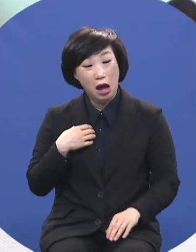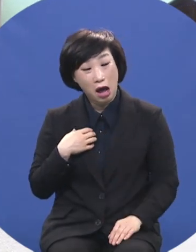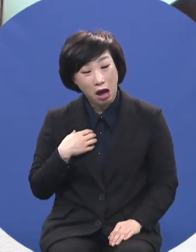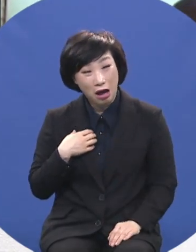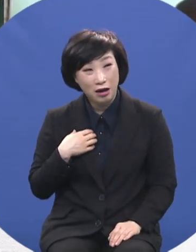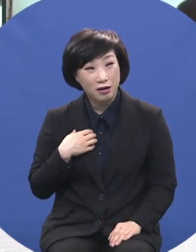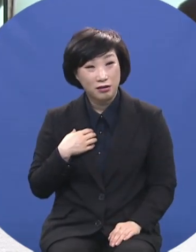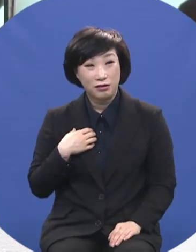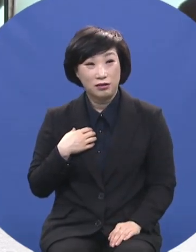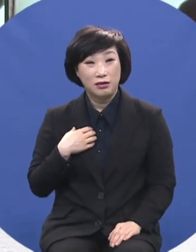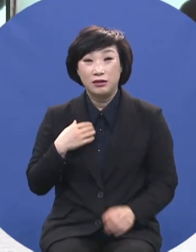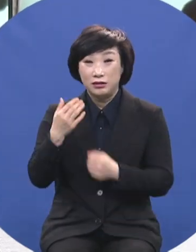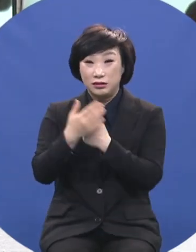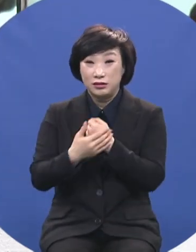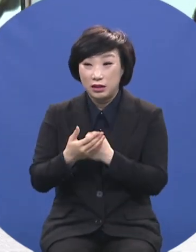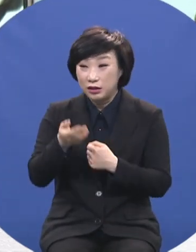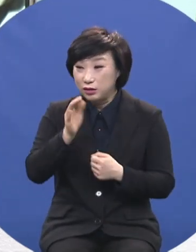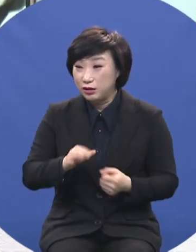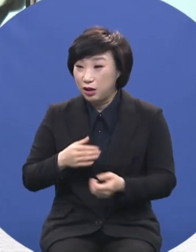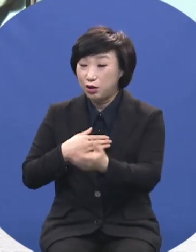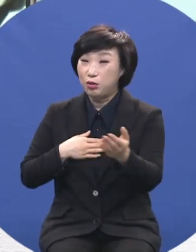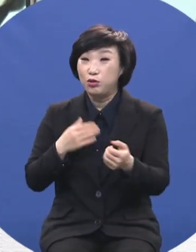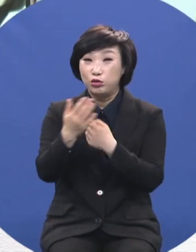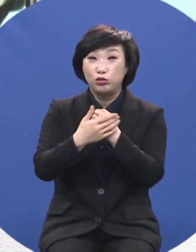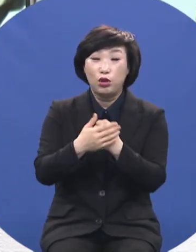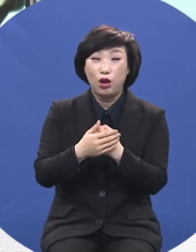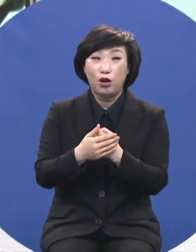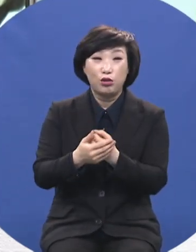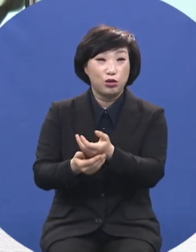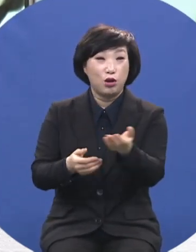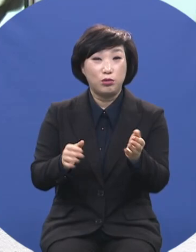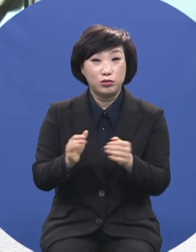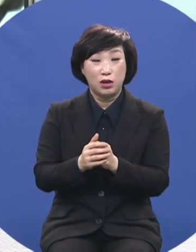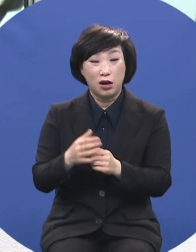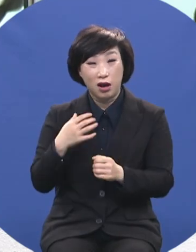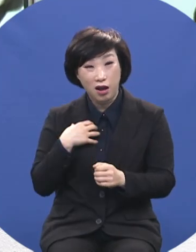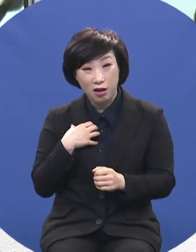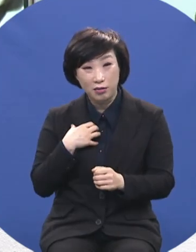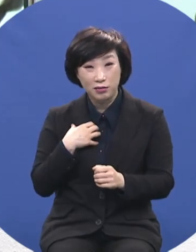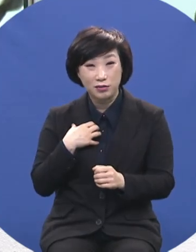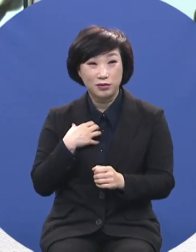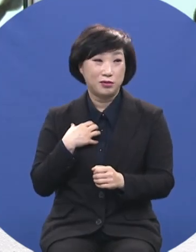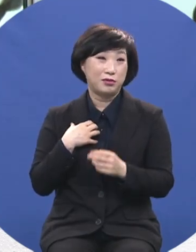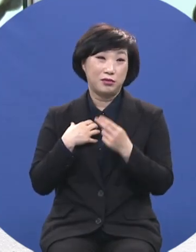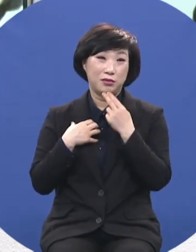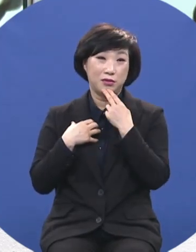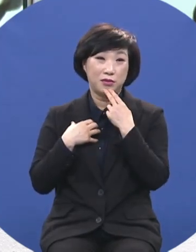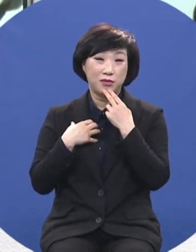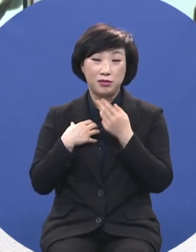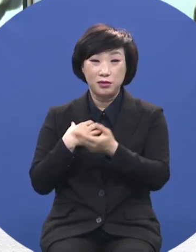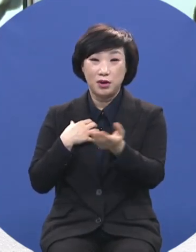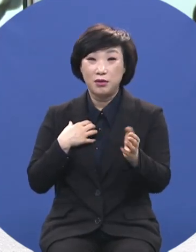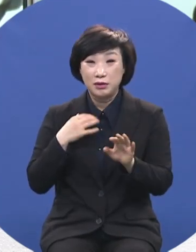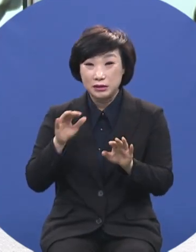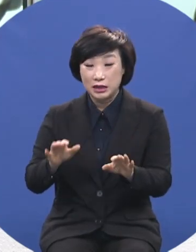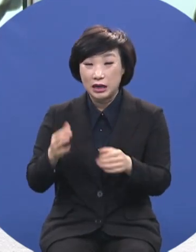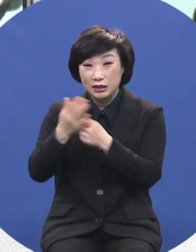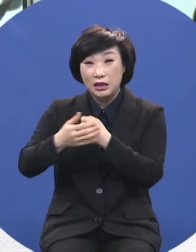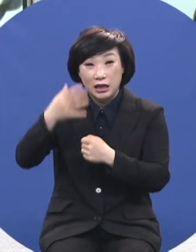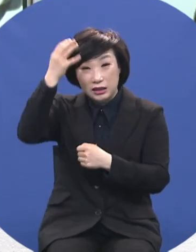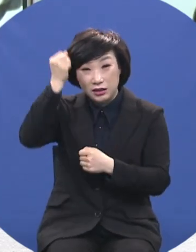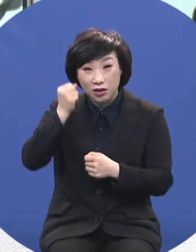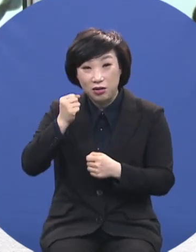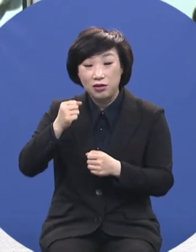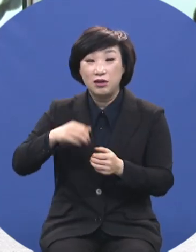감당할 수 없는 은혜인데도 은혜 자체를 감당은 그만두고 그 은혜를